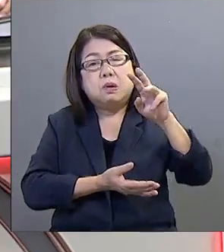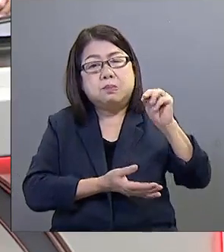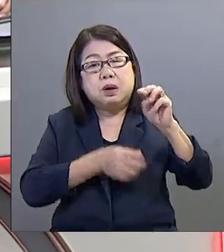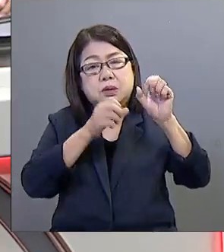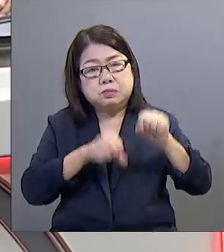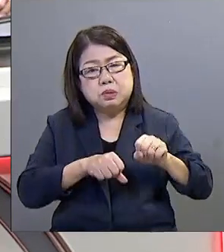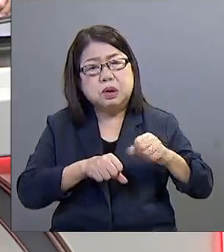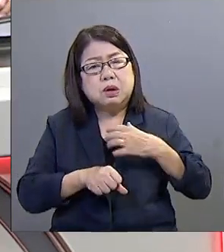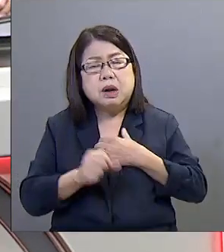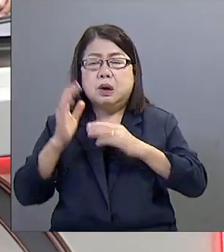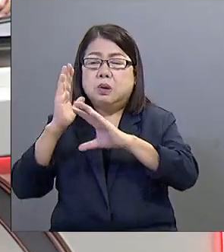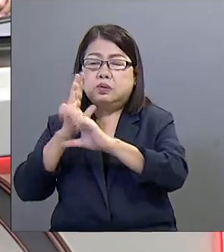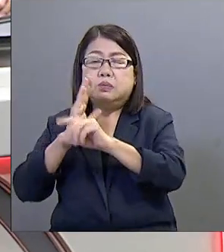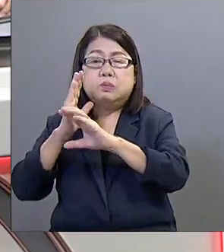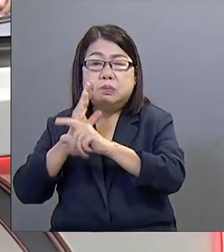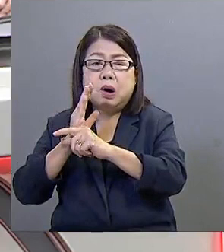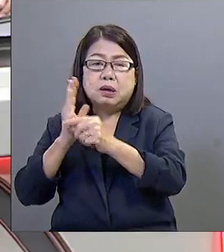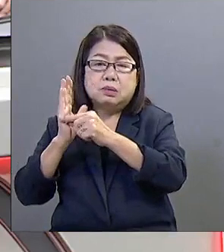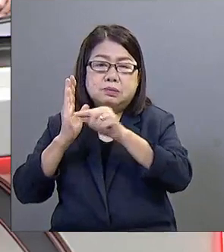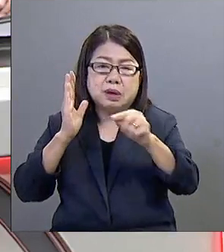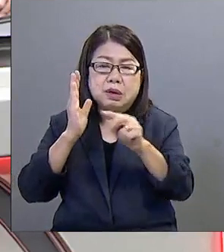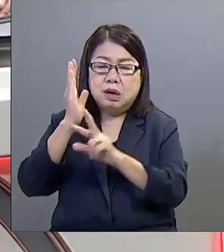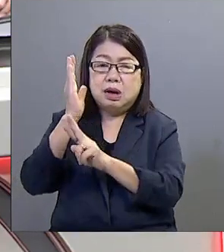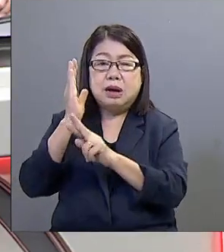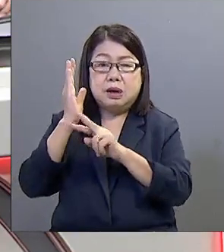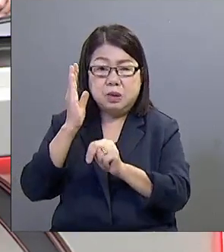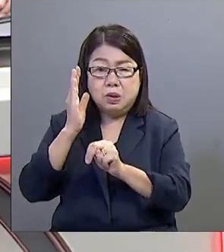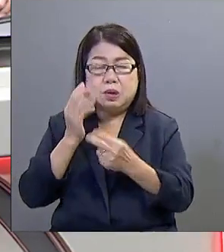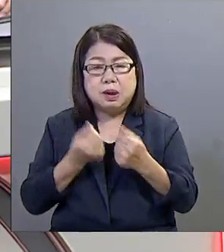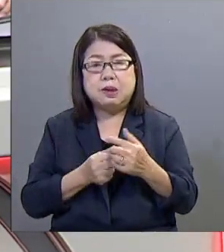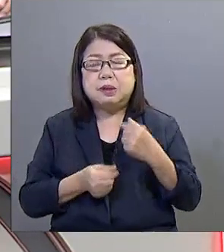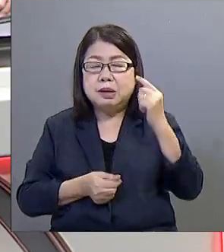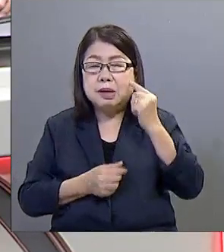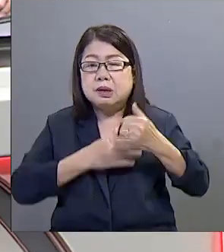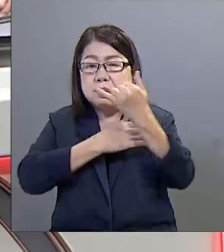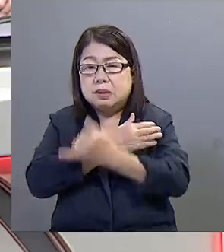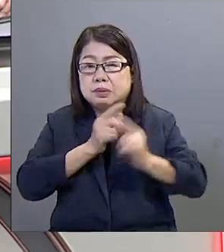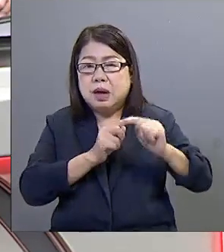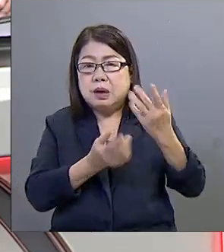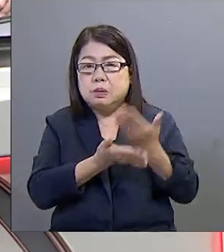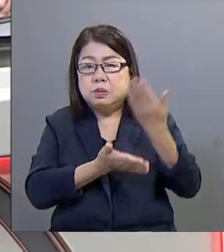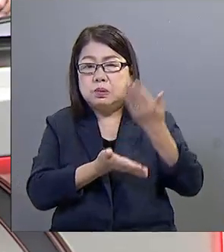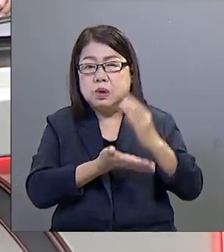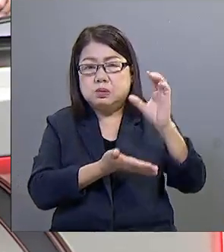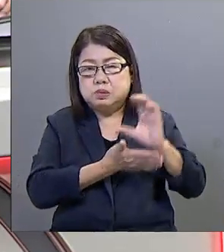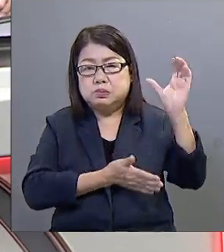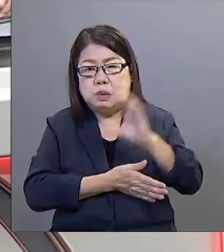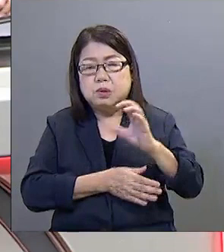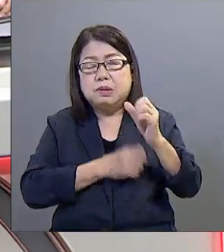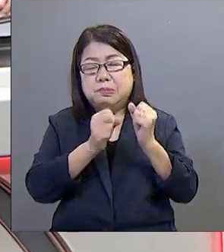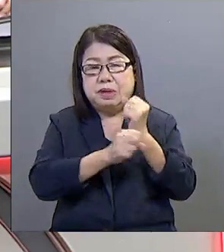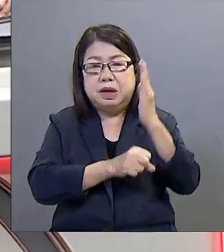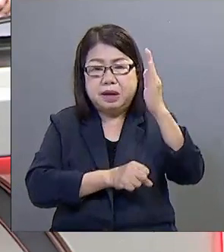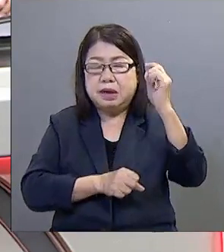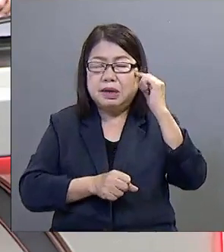ชุมพรระนองนะคะก่อนที่จะออกไปรถโชว์ดึงนักลงทุนต่างประเทศในช่วงปีหน้าค่ะคาดว่าโครงการนี้น่า